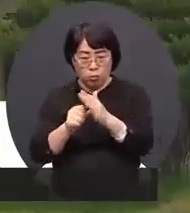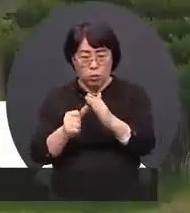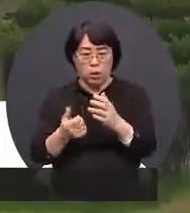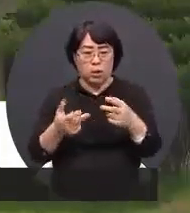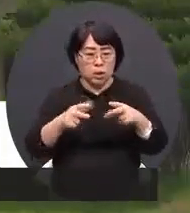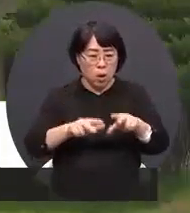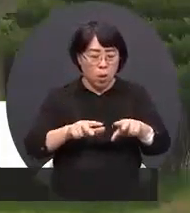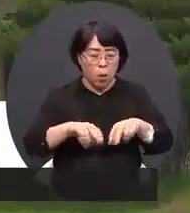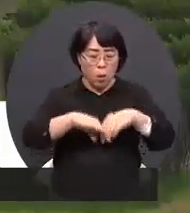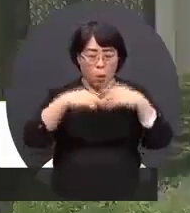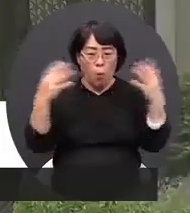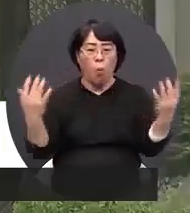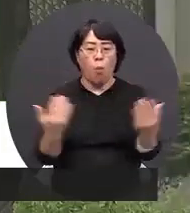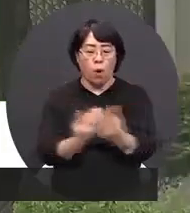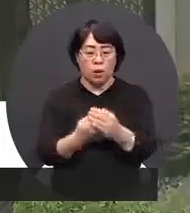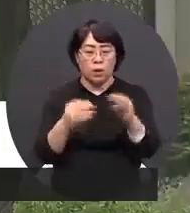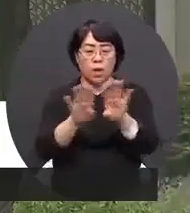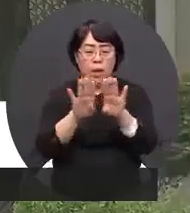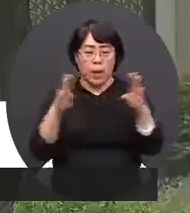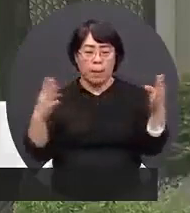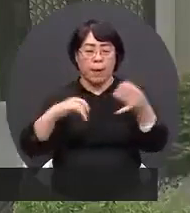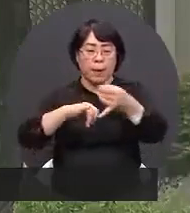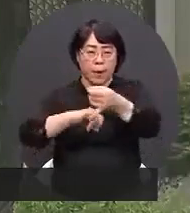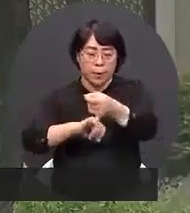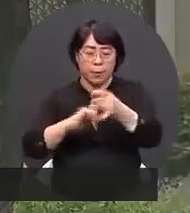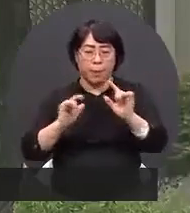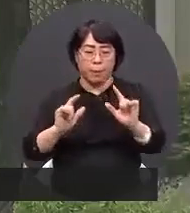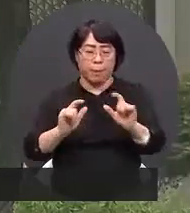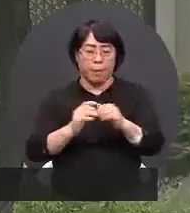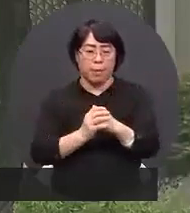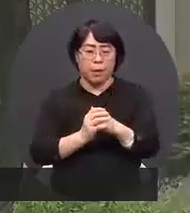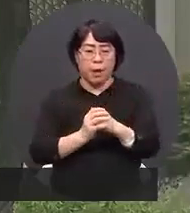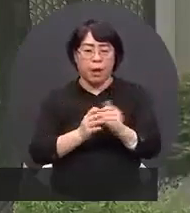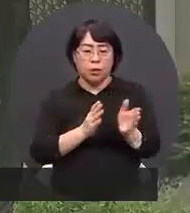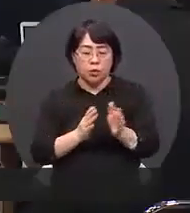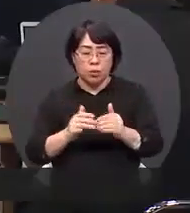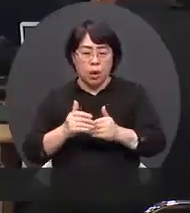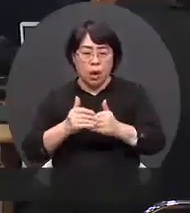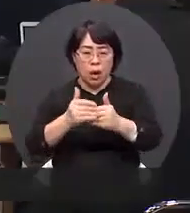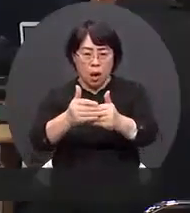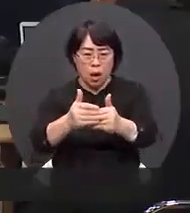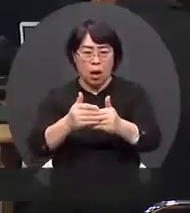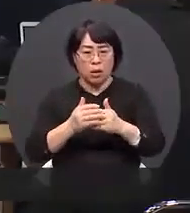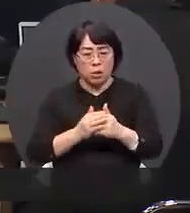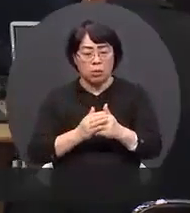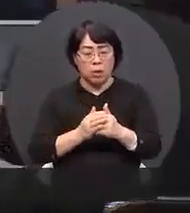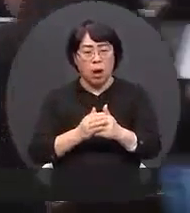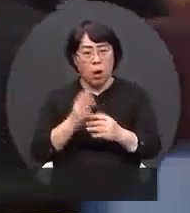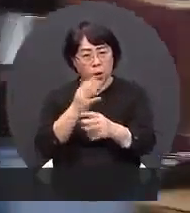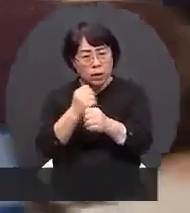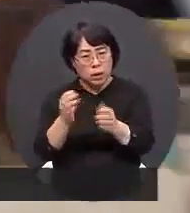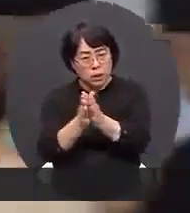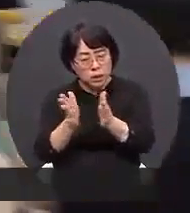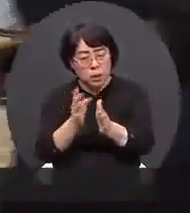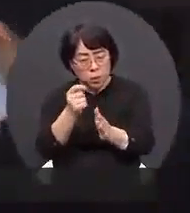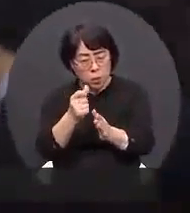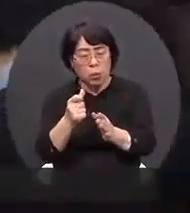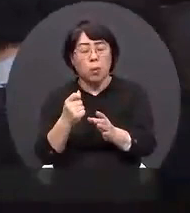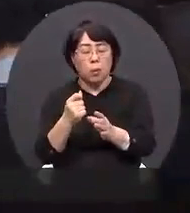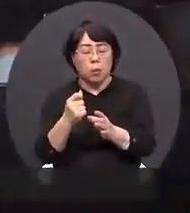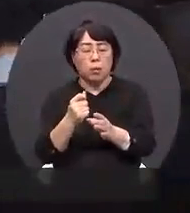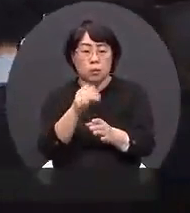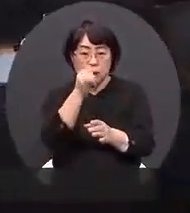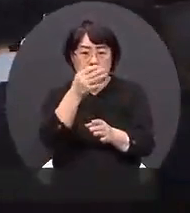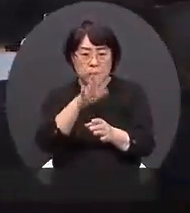포함된 완전 개방을 약속했습니다 준비 과정에서 시점은 달라질 수 있지만 임기중 개발해 뭐